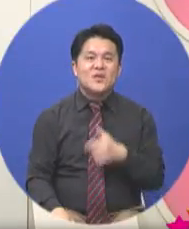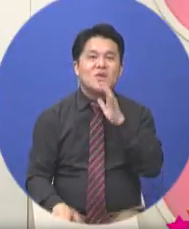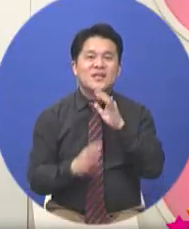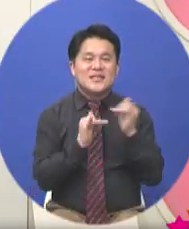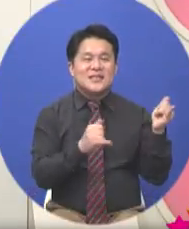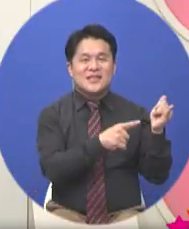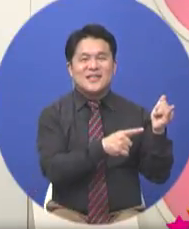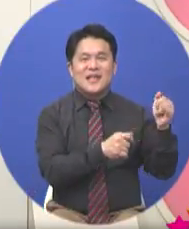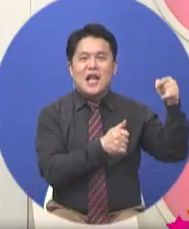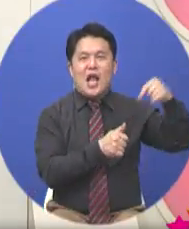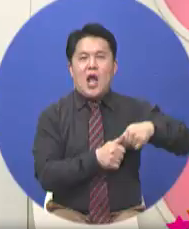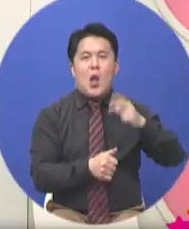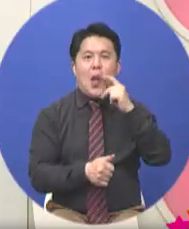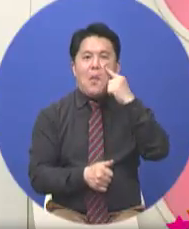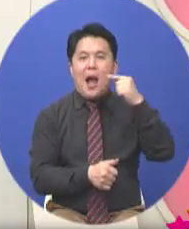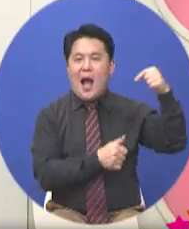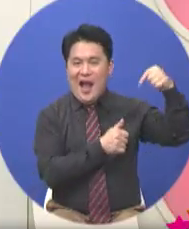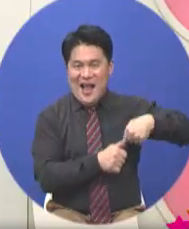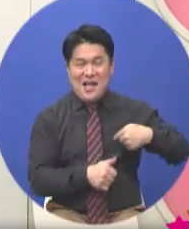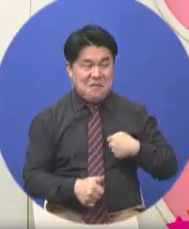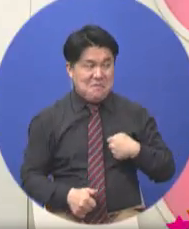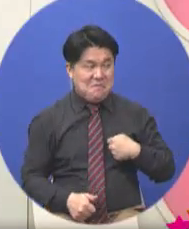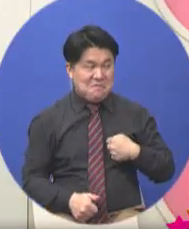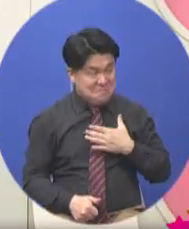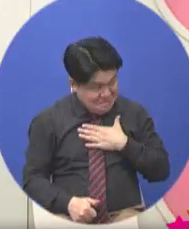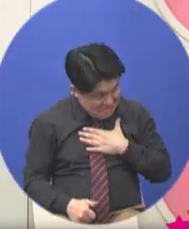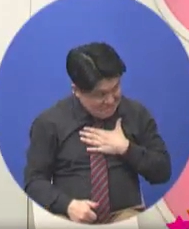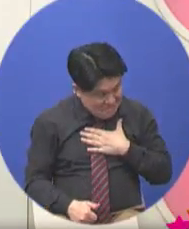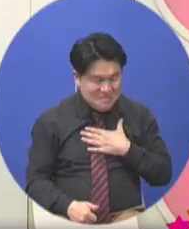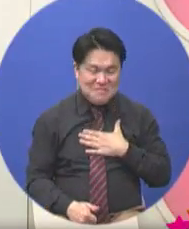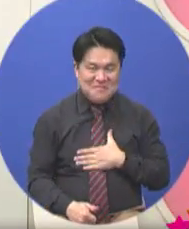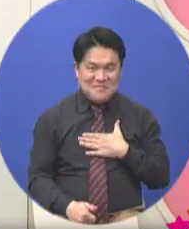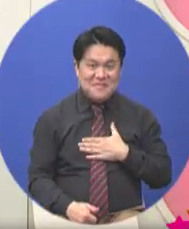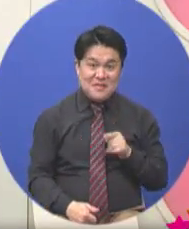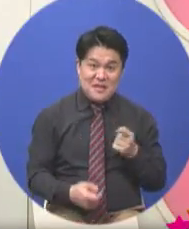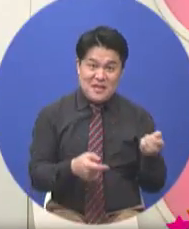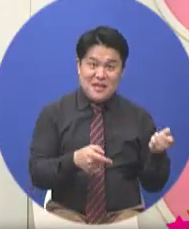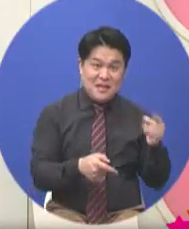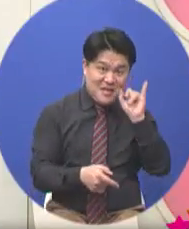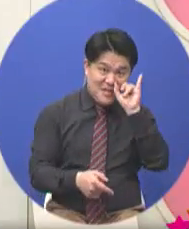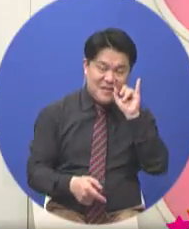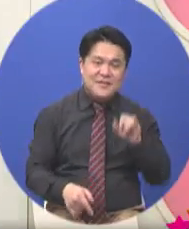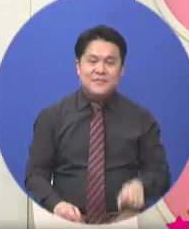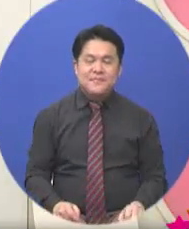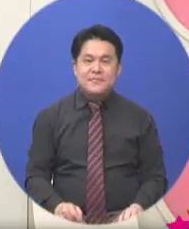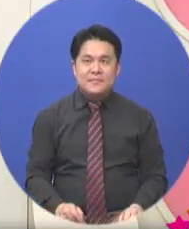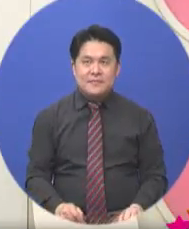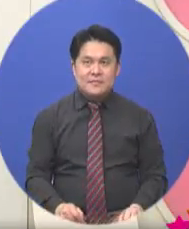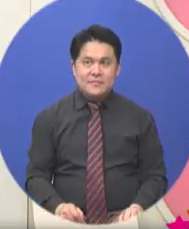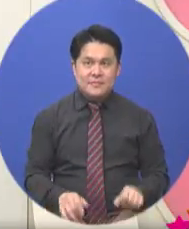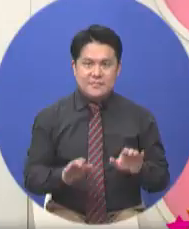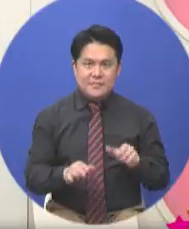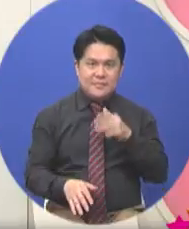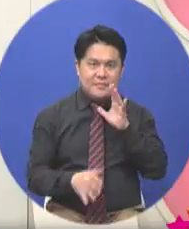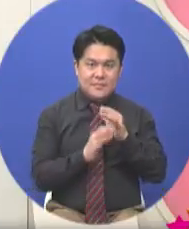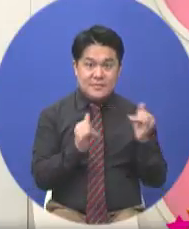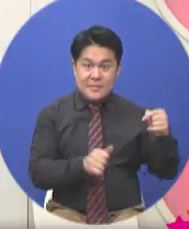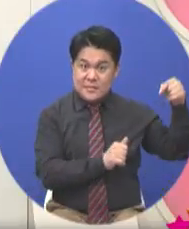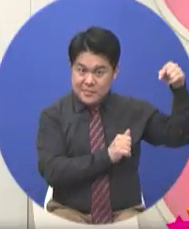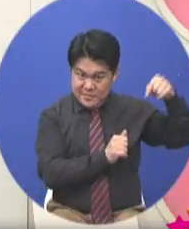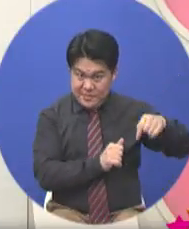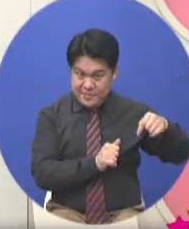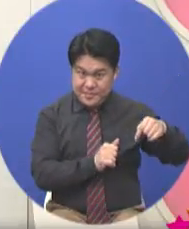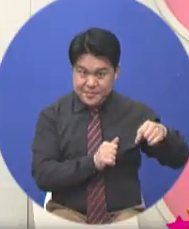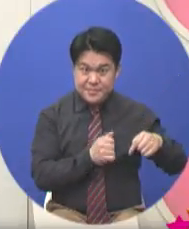어르신께서 한번 해보라 하셔가지고요. 아이구나. 어르신 옆에 계시는구나. 그러니까 이게 네. 지금 어르신이 하라고